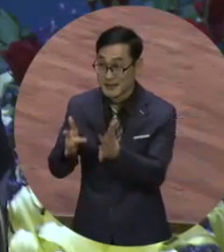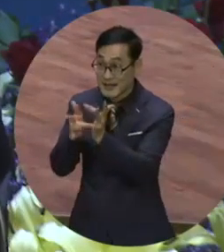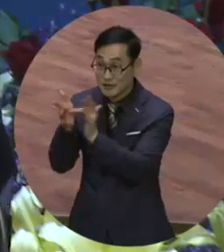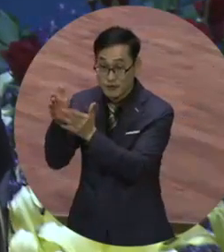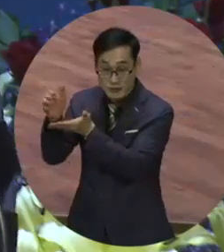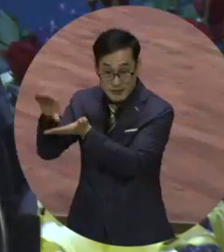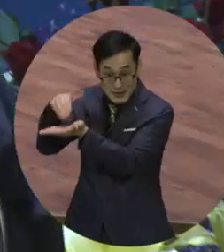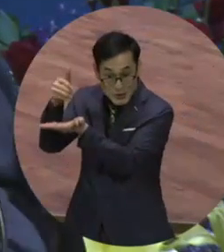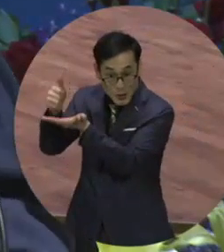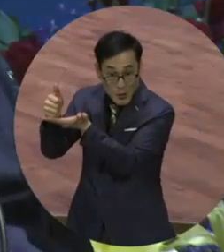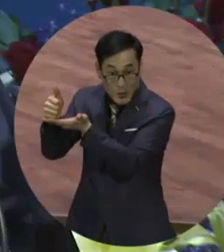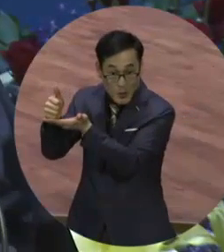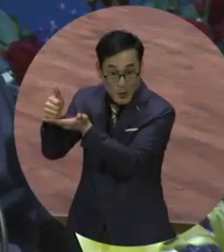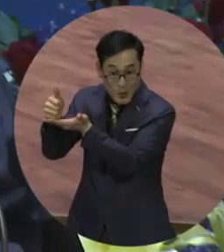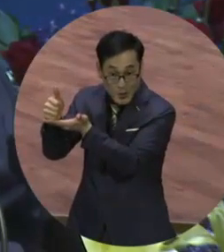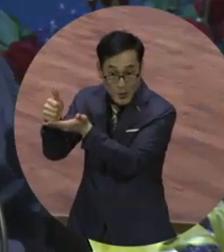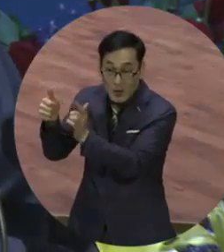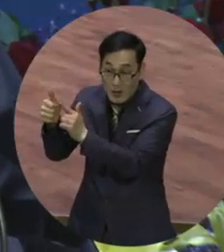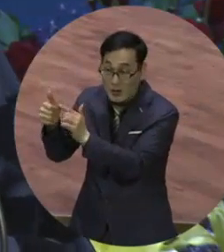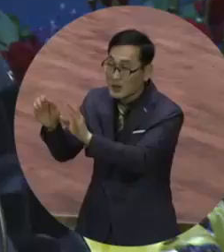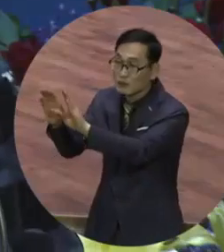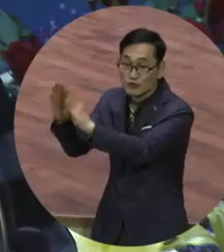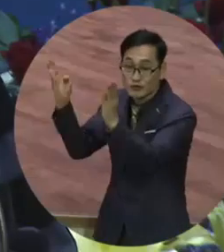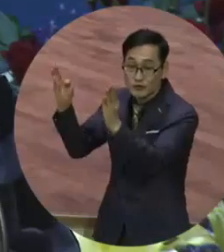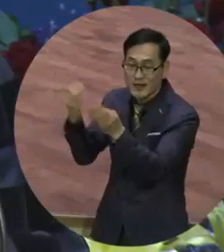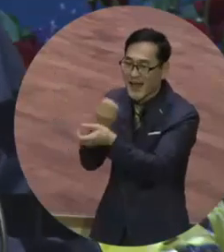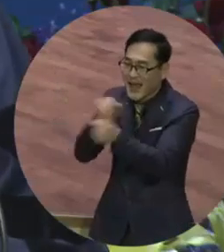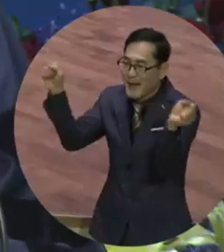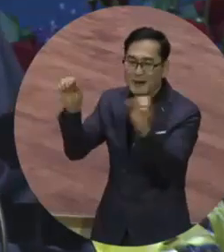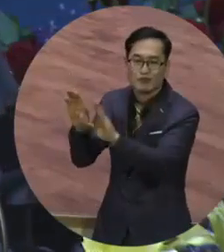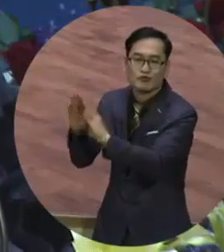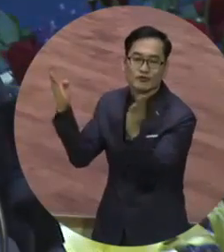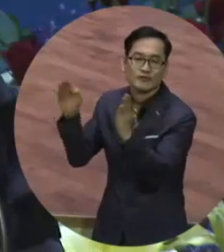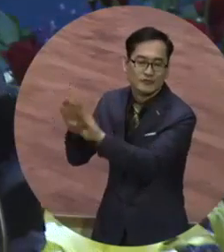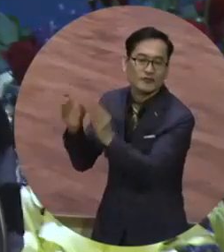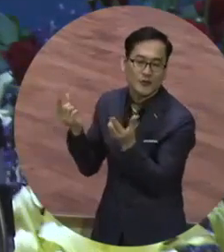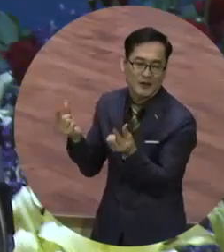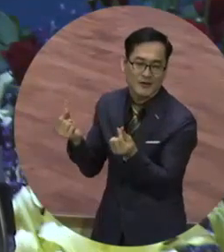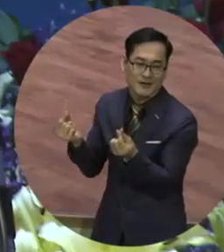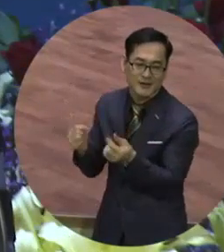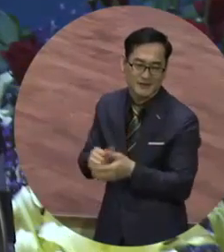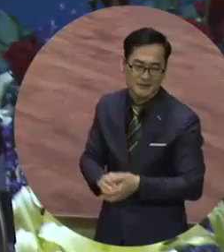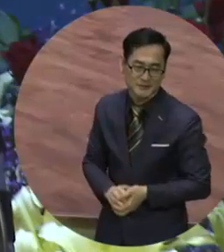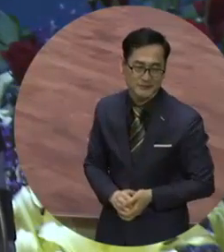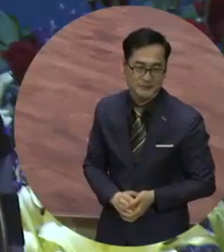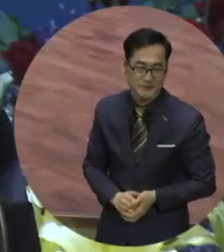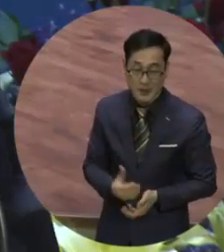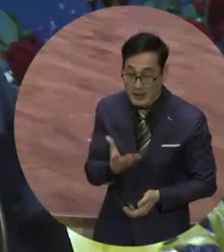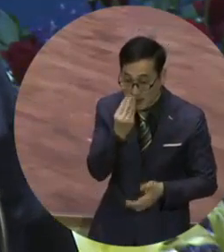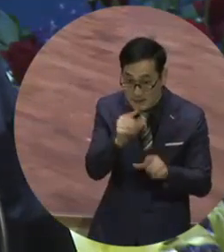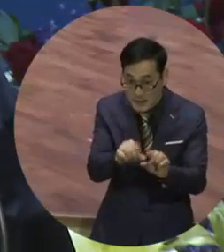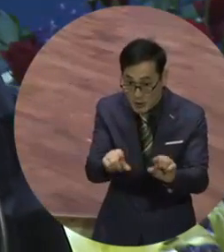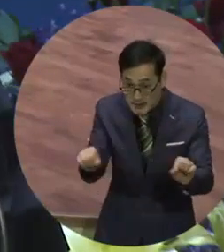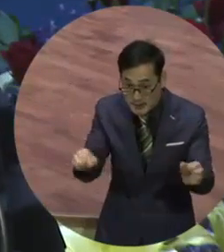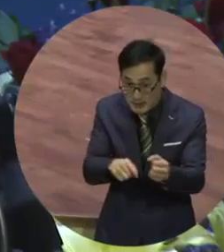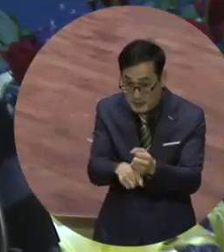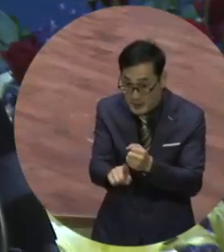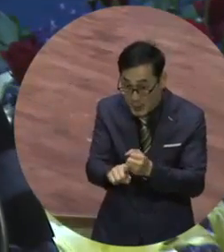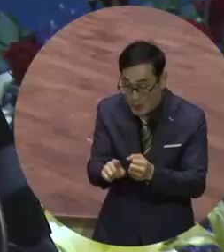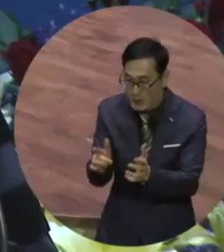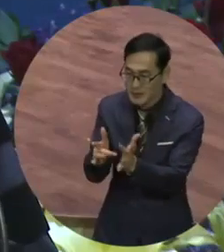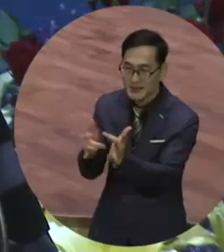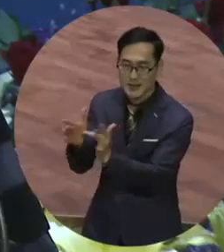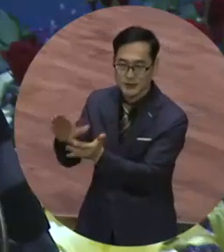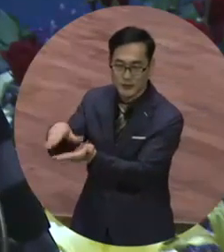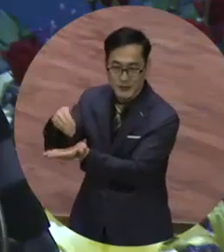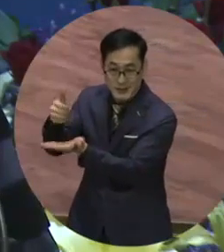들어가요. 그게 탈주고예요. 오늘 성찬식을 진행하는데 성찬의 참된 의미도 예수